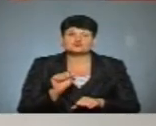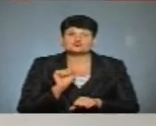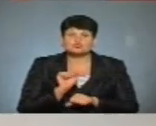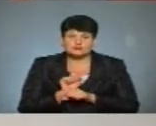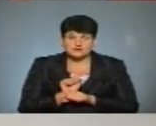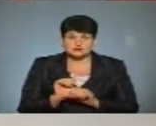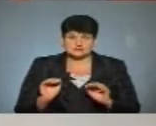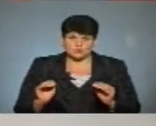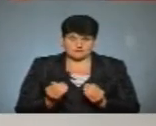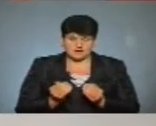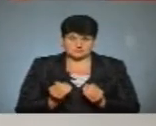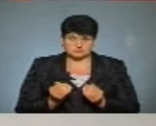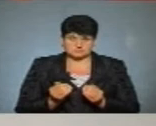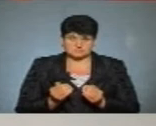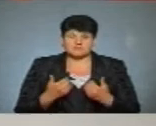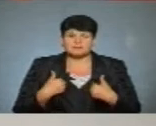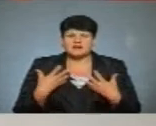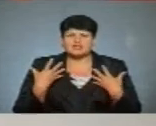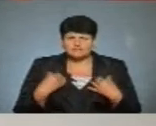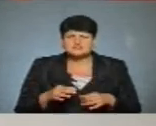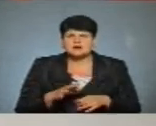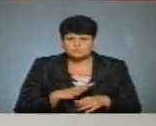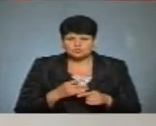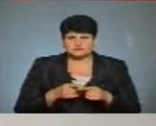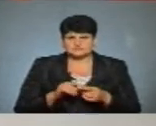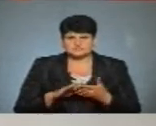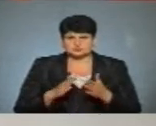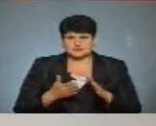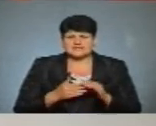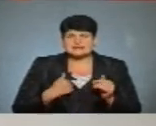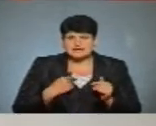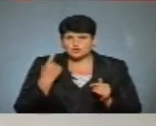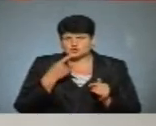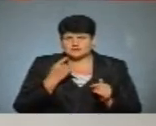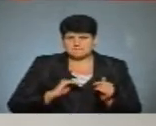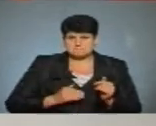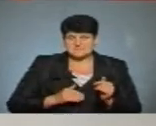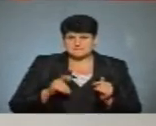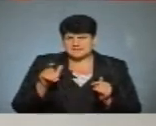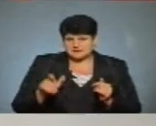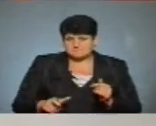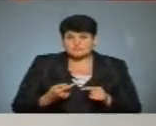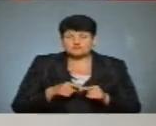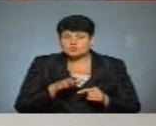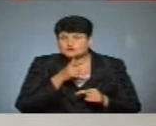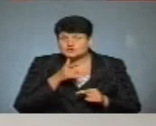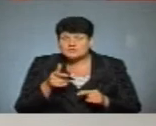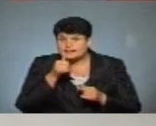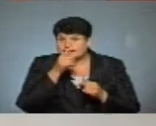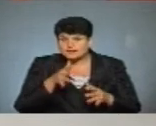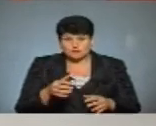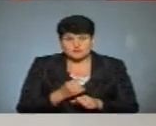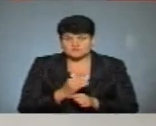ці обмеження. Тому що ми вже були в цих ситуаціях, особисто я як підприємець, я взагалі в цьому сезоні не могла